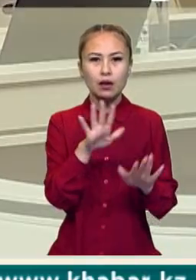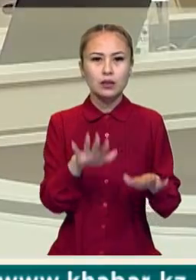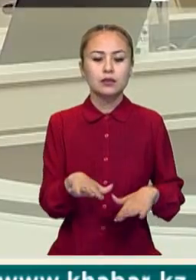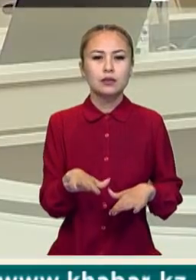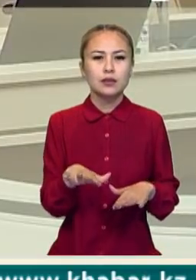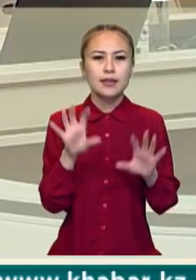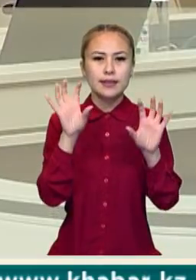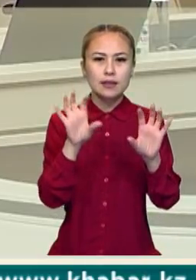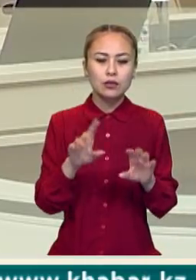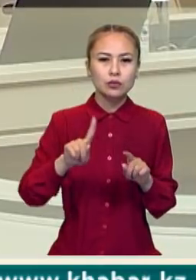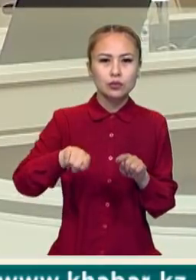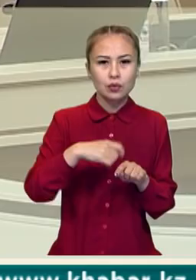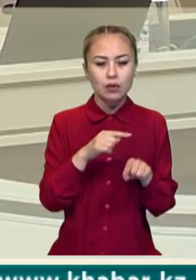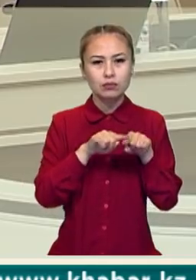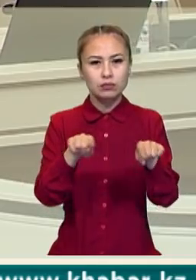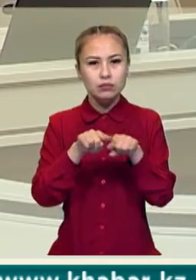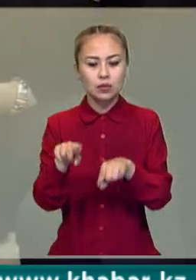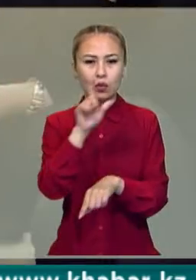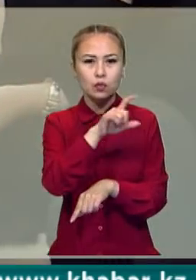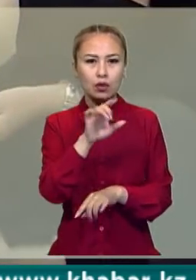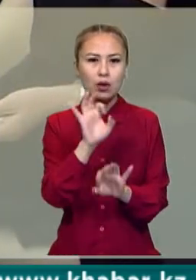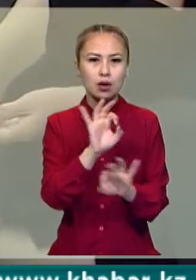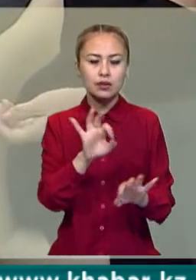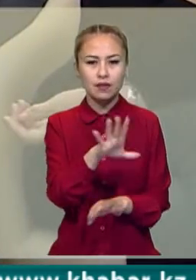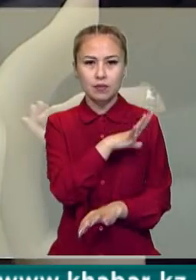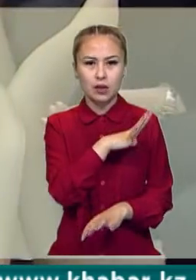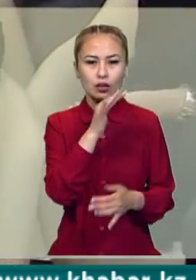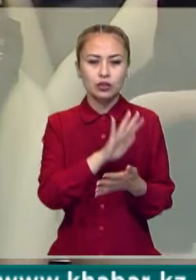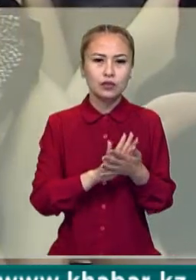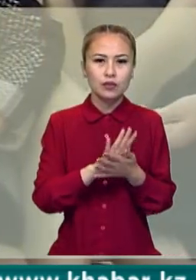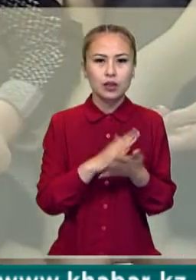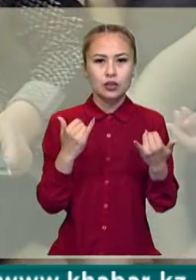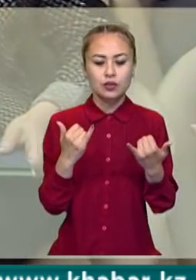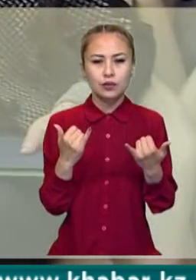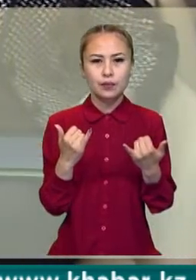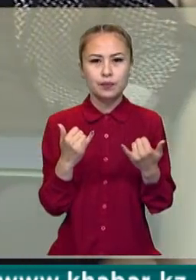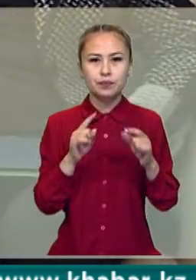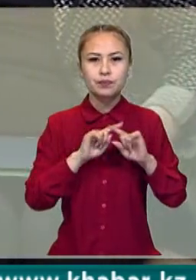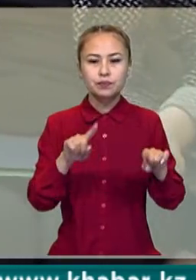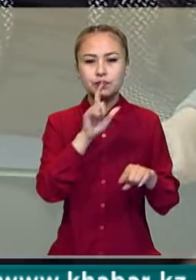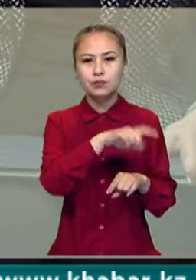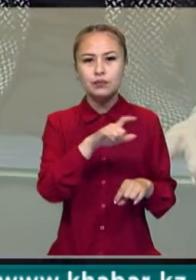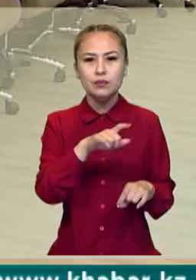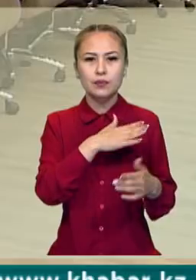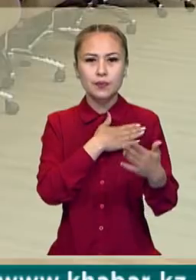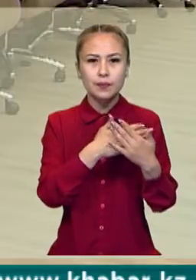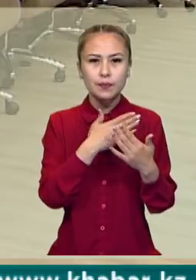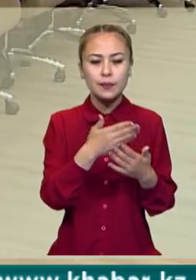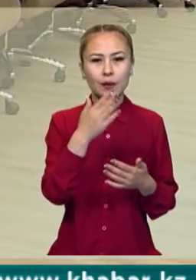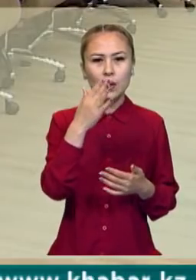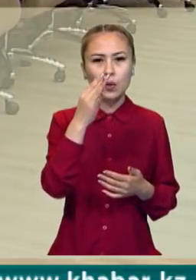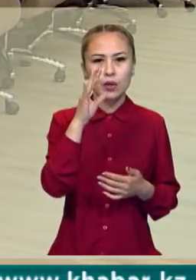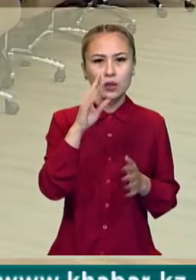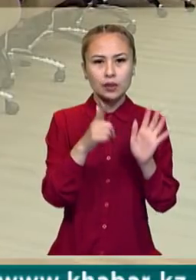ол заңсыз үгіт насихат жүргізгендер туралы баяндады. Айта кету керек, үгіт насихат жүргізу науқаны маусымның 7-сі